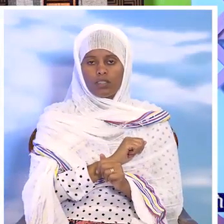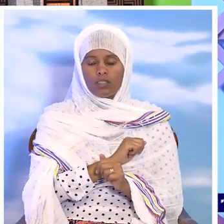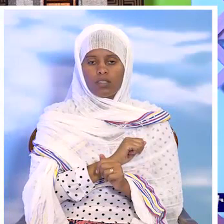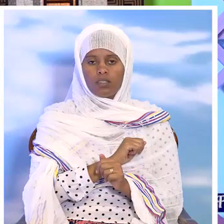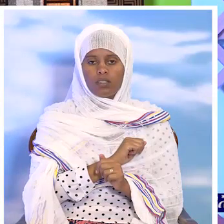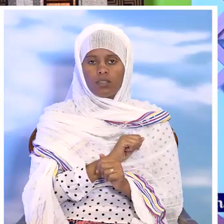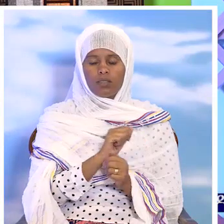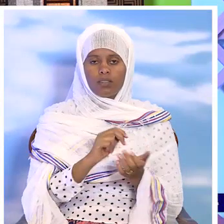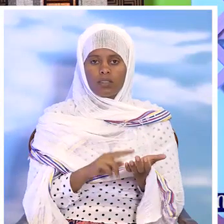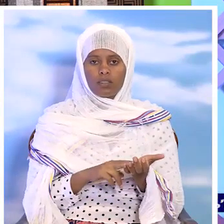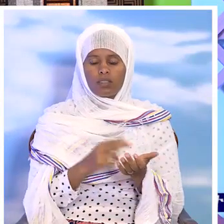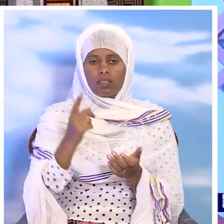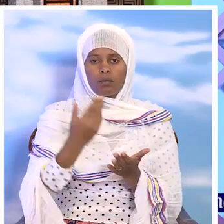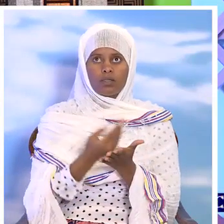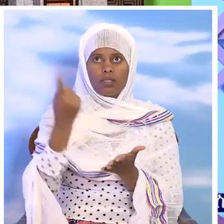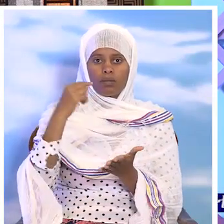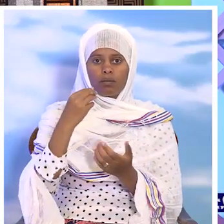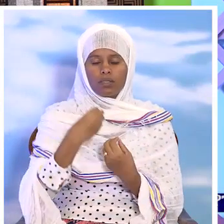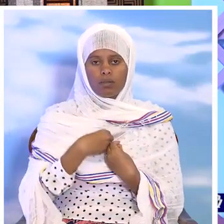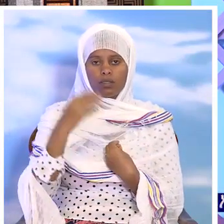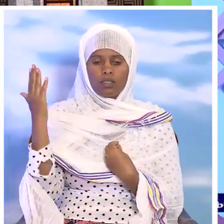እግዚኣብሔር ካብቲ እግዚኣብሔር ኣምላኽ ዝሃበና ግዜ